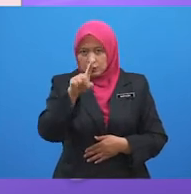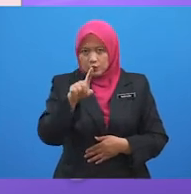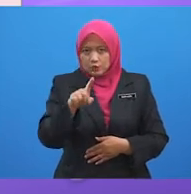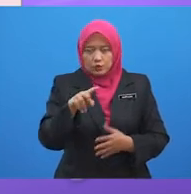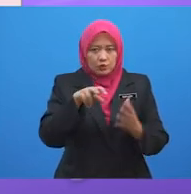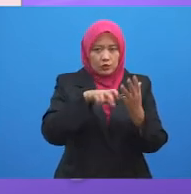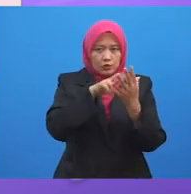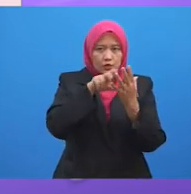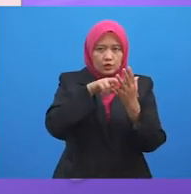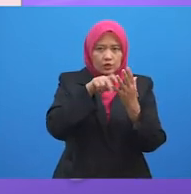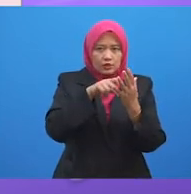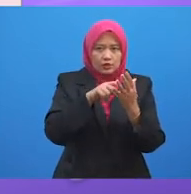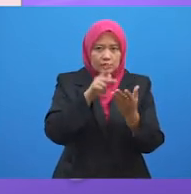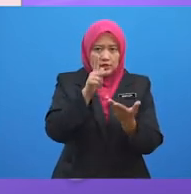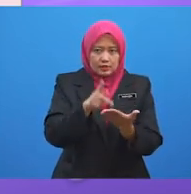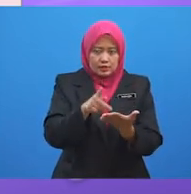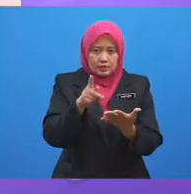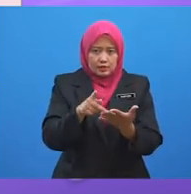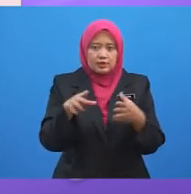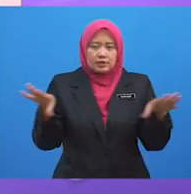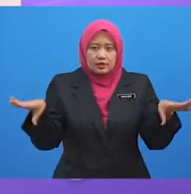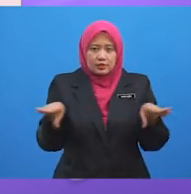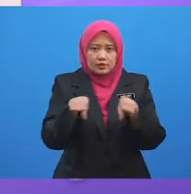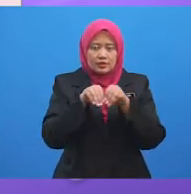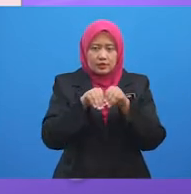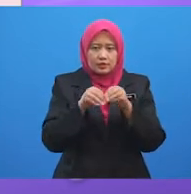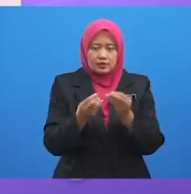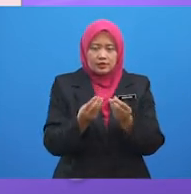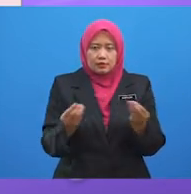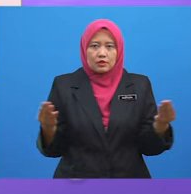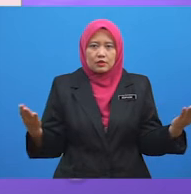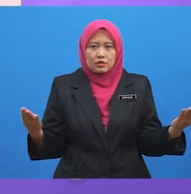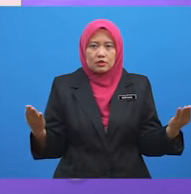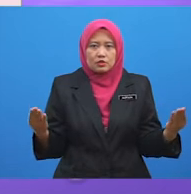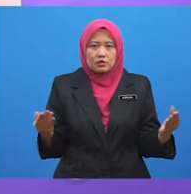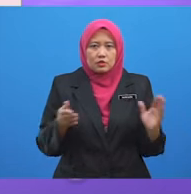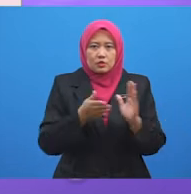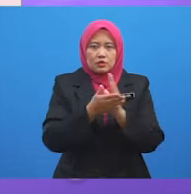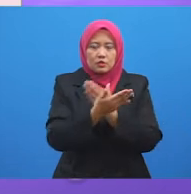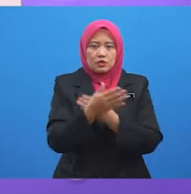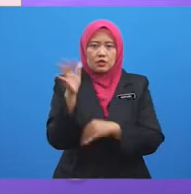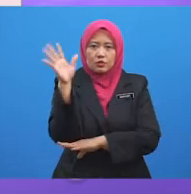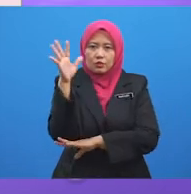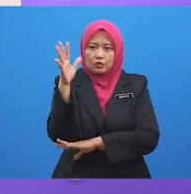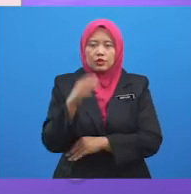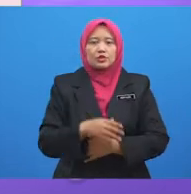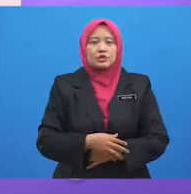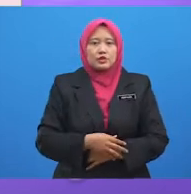untuk mengkaji kadar penyerapan baja oleh tumbuhan.